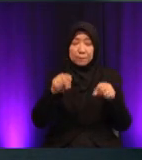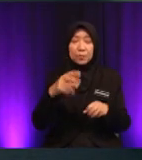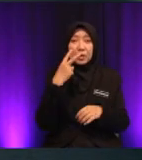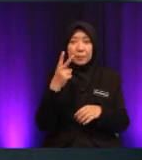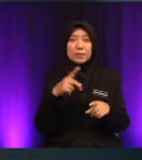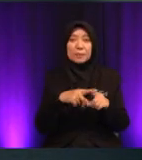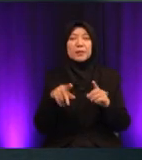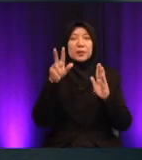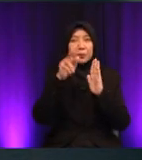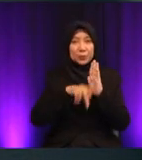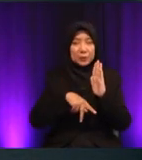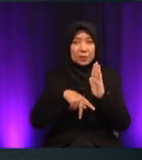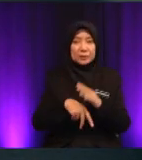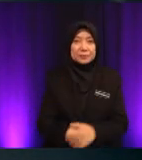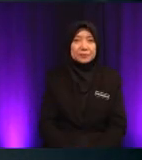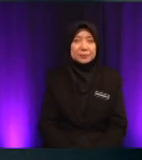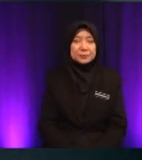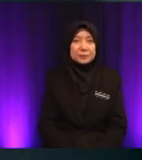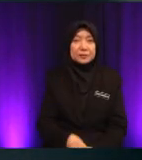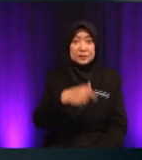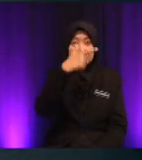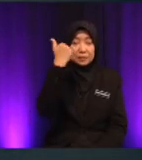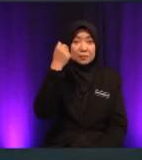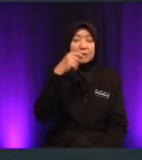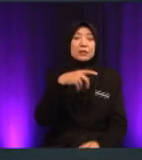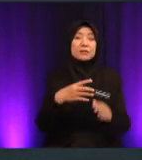kurang sedikitlah wanita